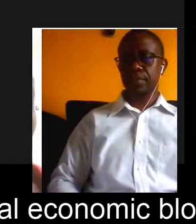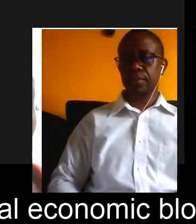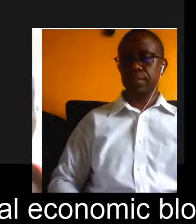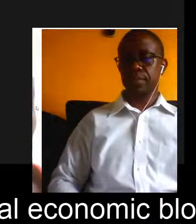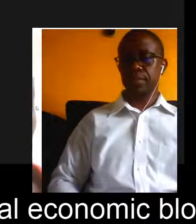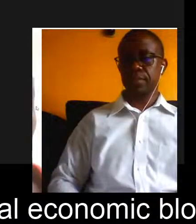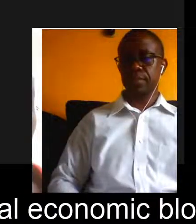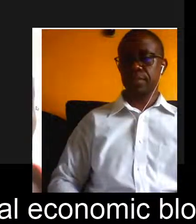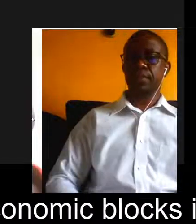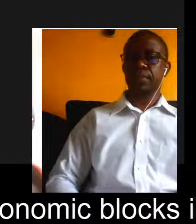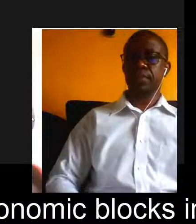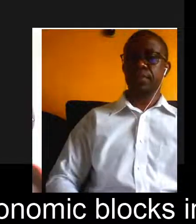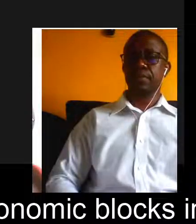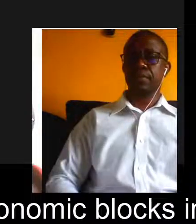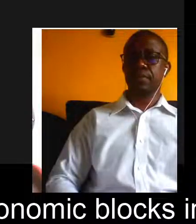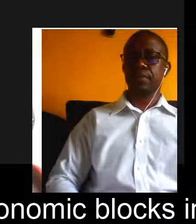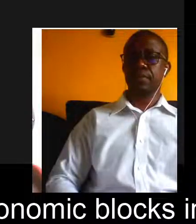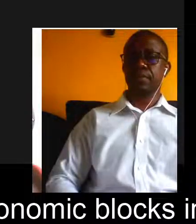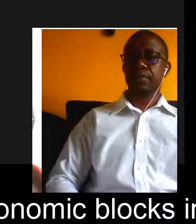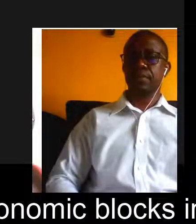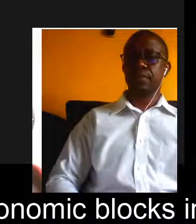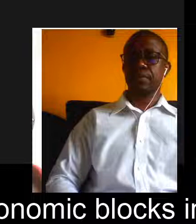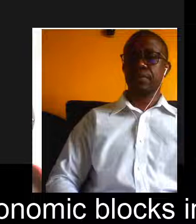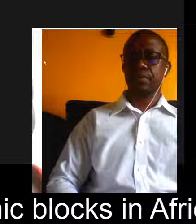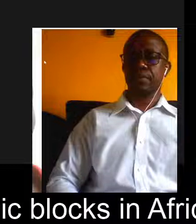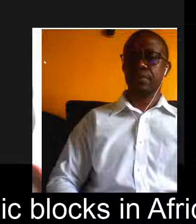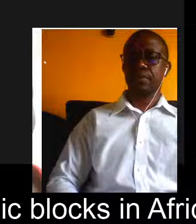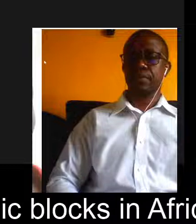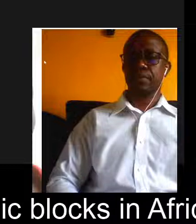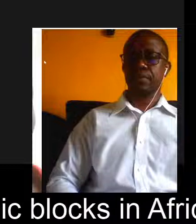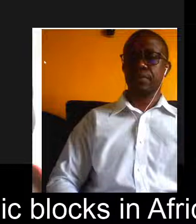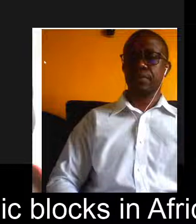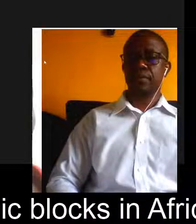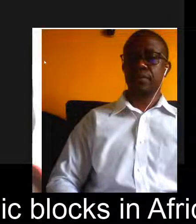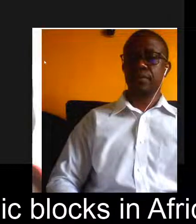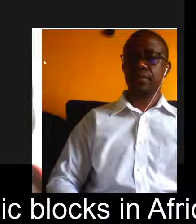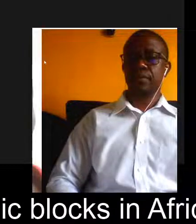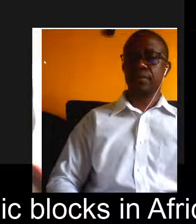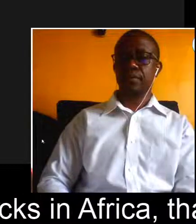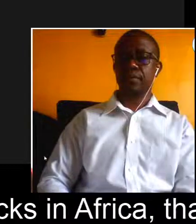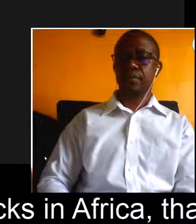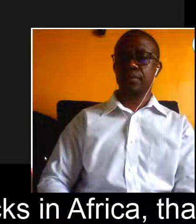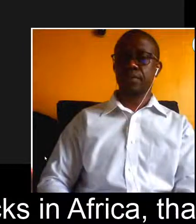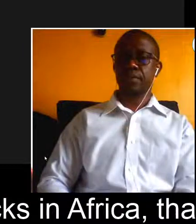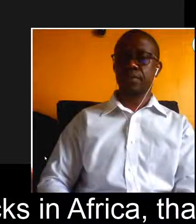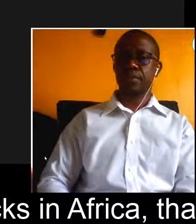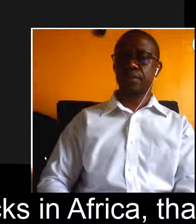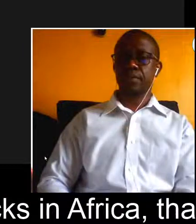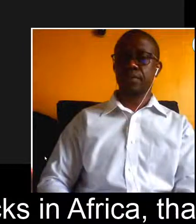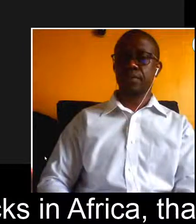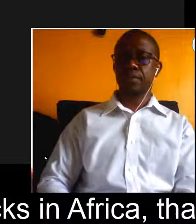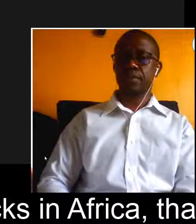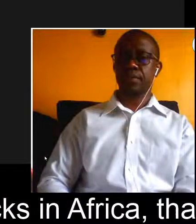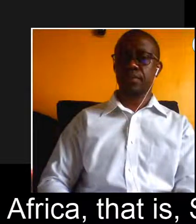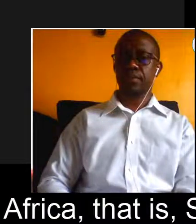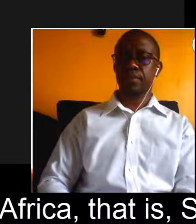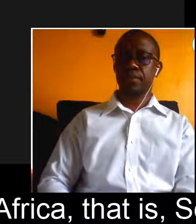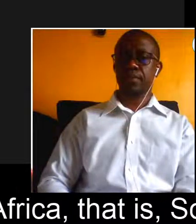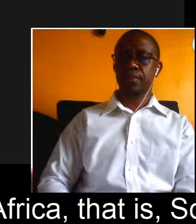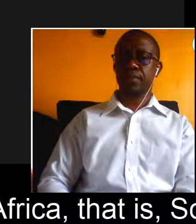Hello? Yes, please go ahead. Yes, I want to speak in French. Oui, ça